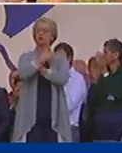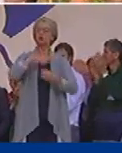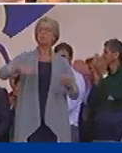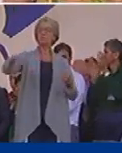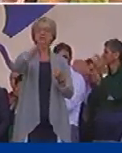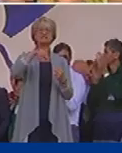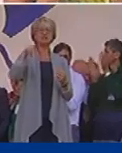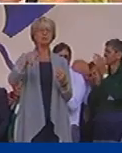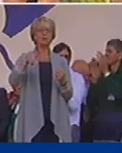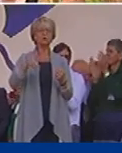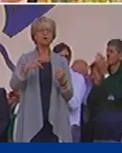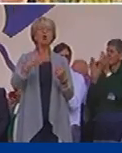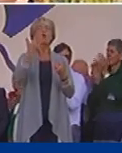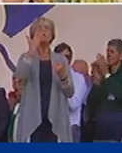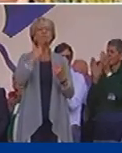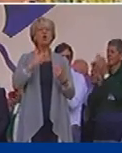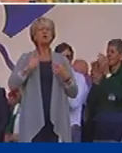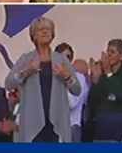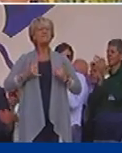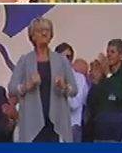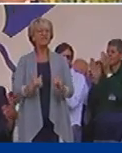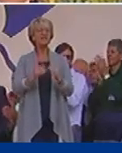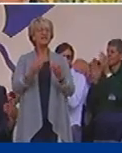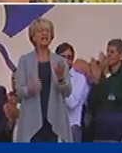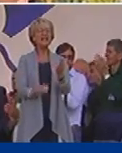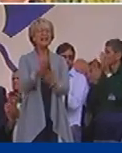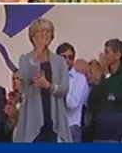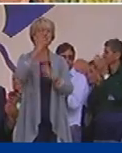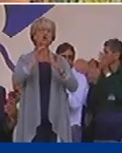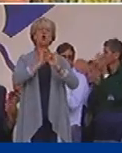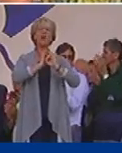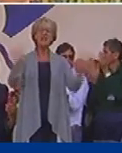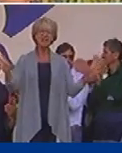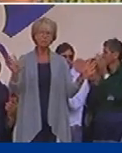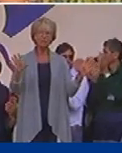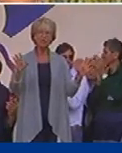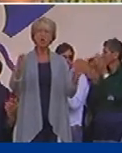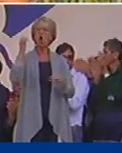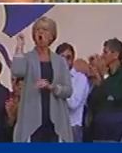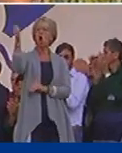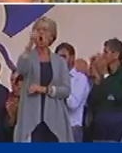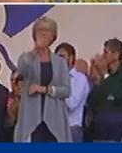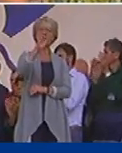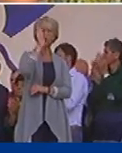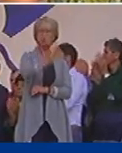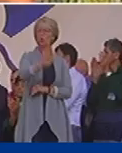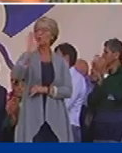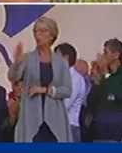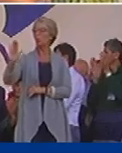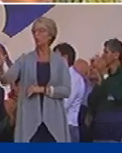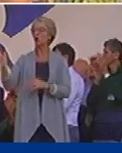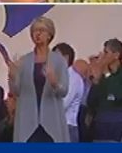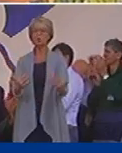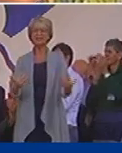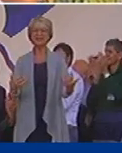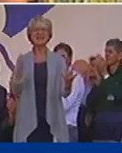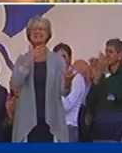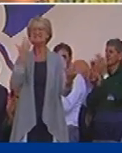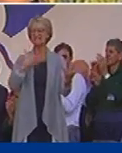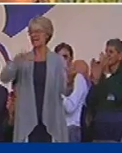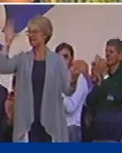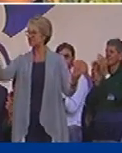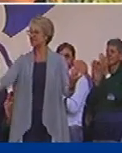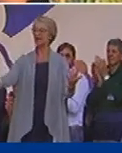che vuole che i nostri figli crescano liberi, ciascuno nella sua terra senza essere sradicati